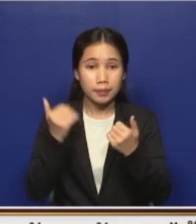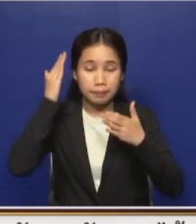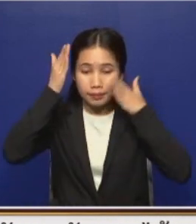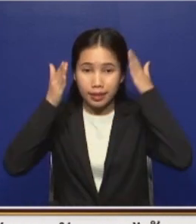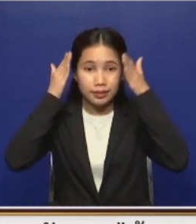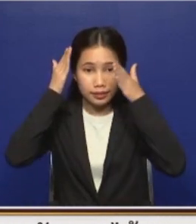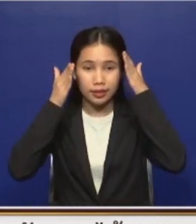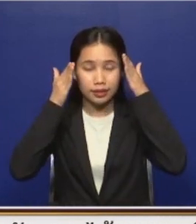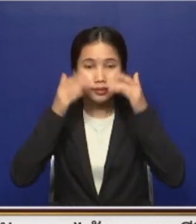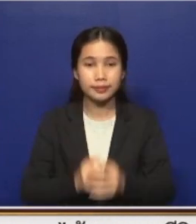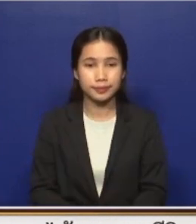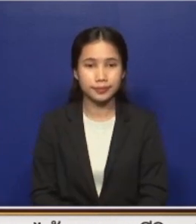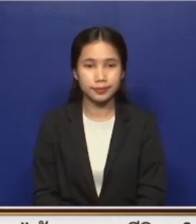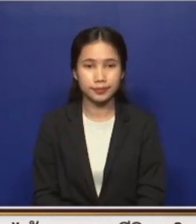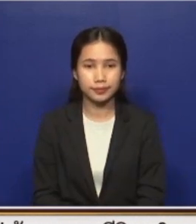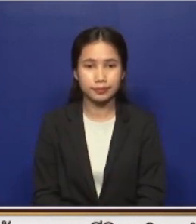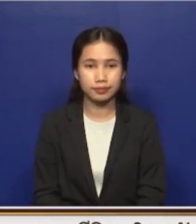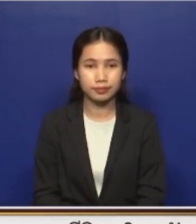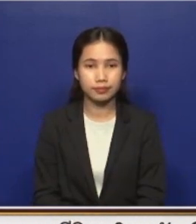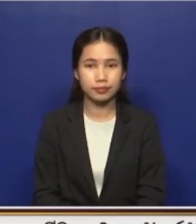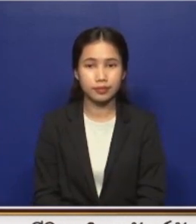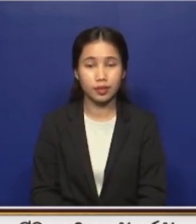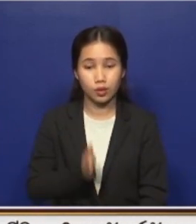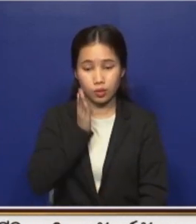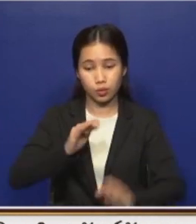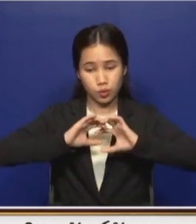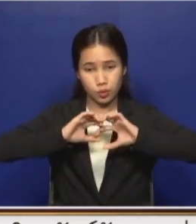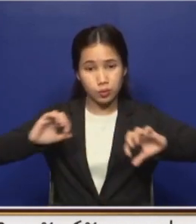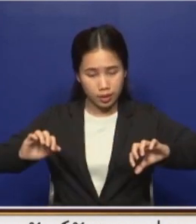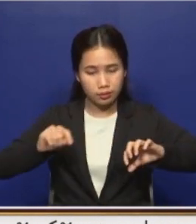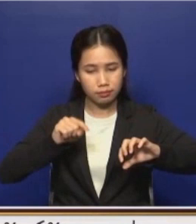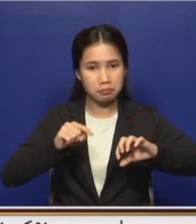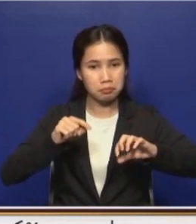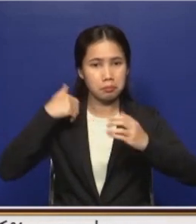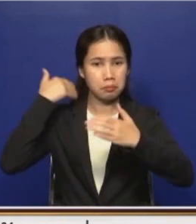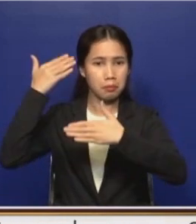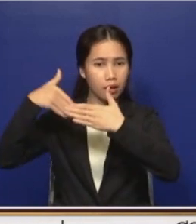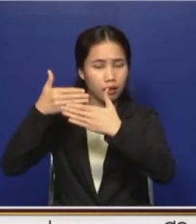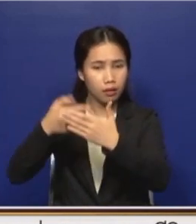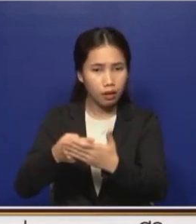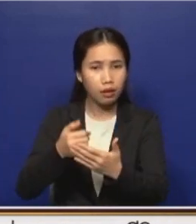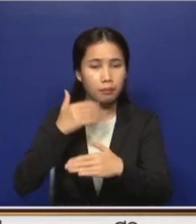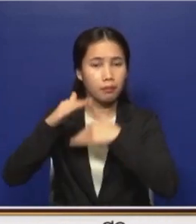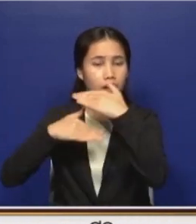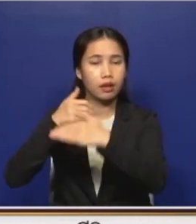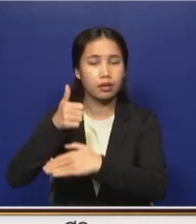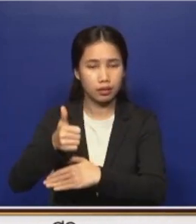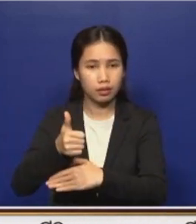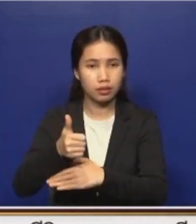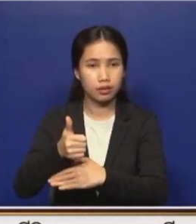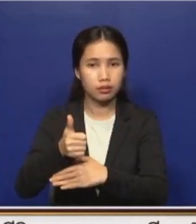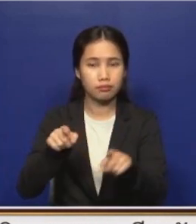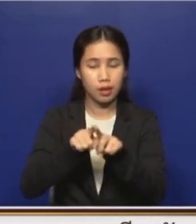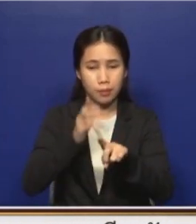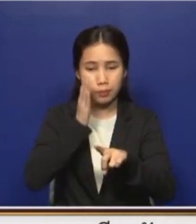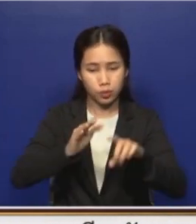ตกเก้าอี้ฮะชื่อมูซานคิงฮะท่านรู้ไหมฮะมูซานคิงขาย